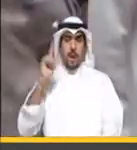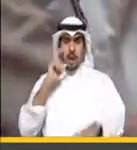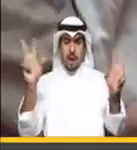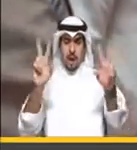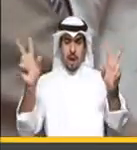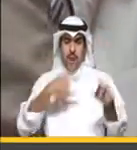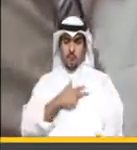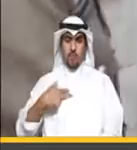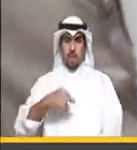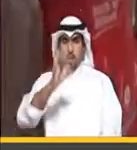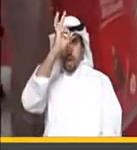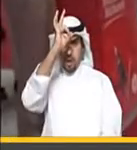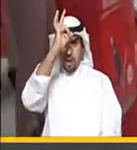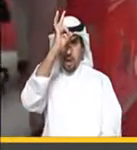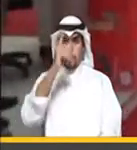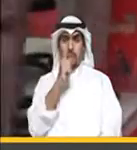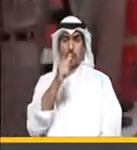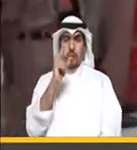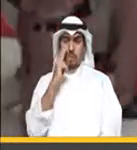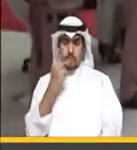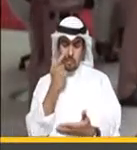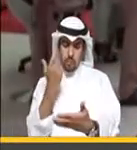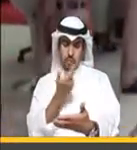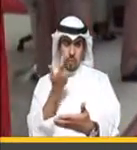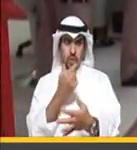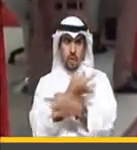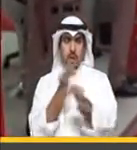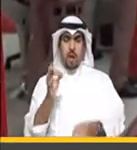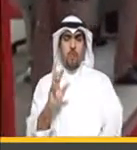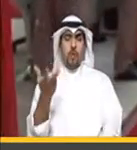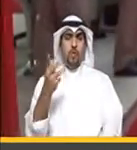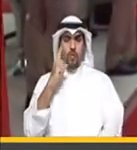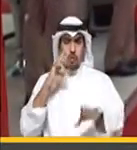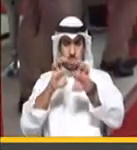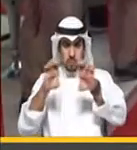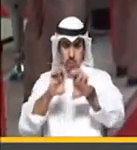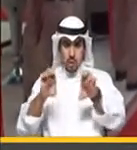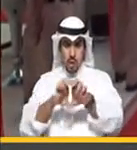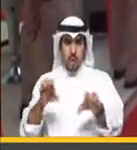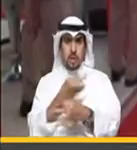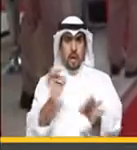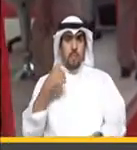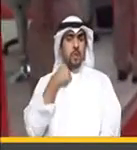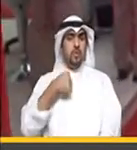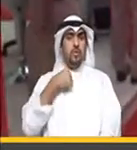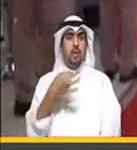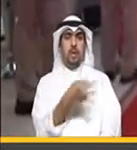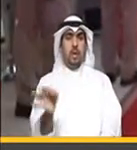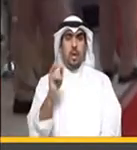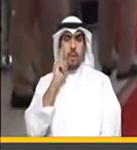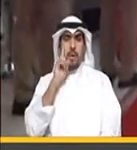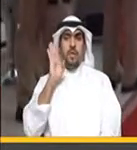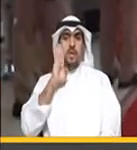والإعلام الأمني، واطلع على التقنيات المستخدمة في المعرض وكذلك على أحدث الإصدارات